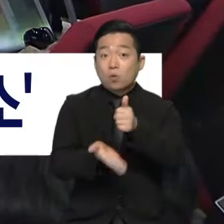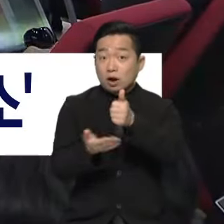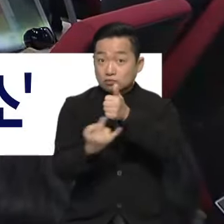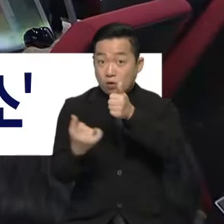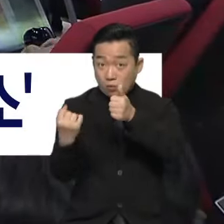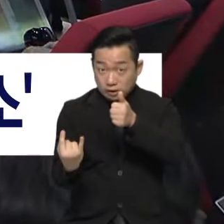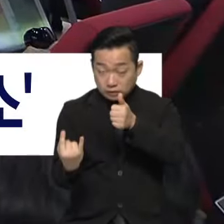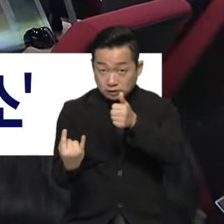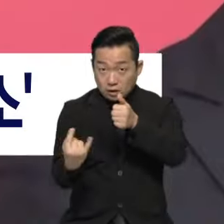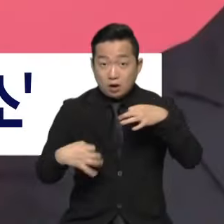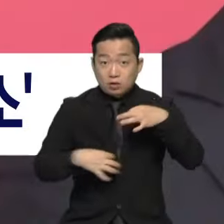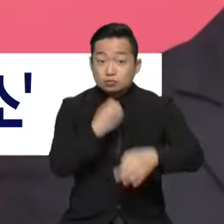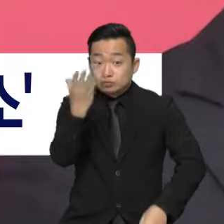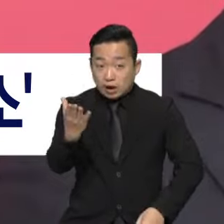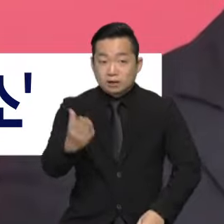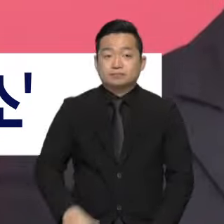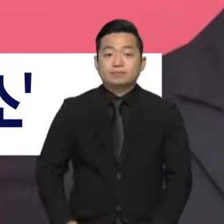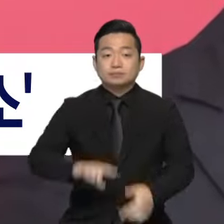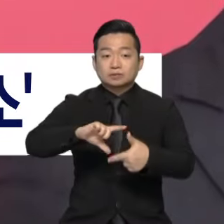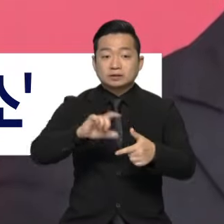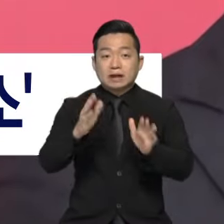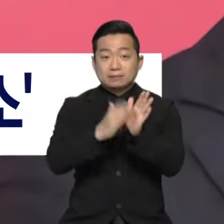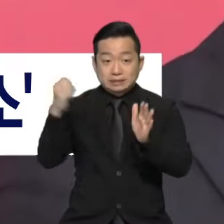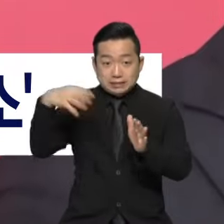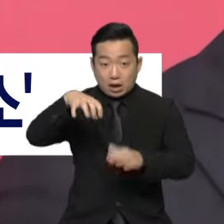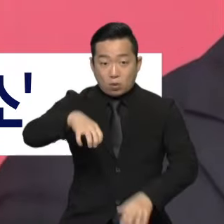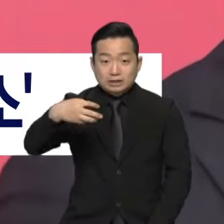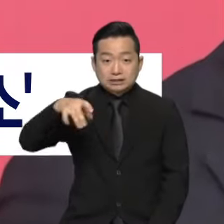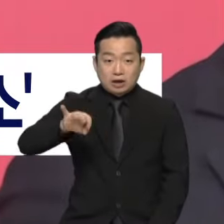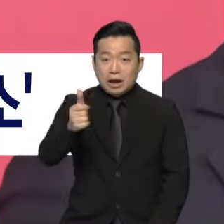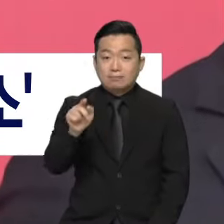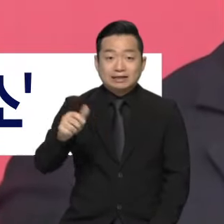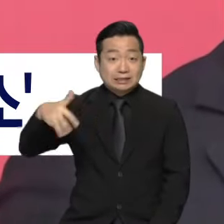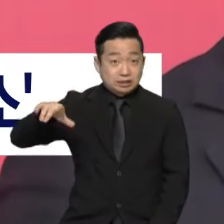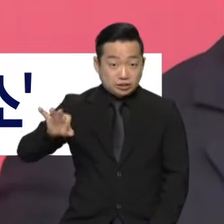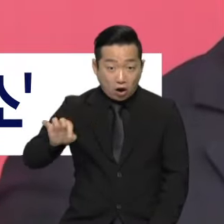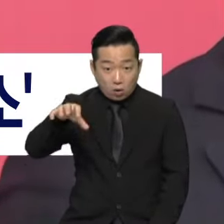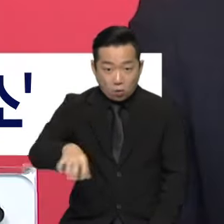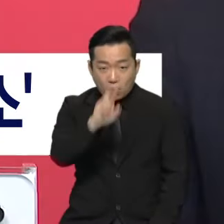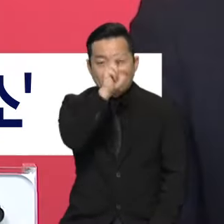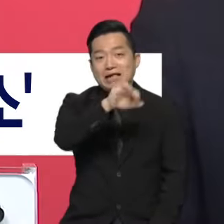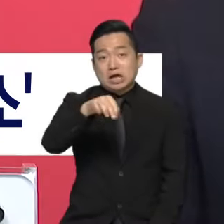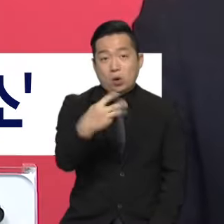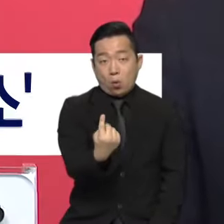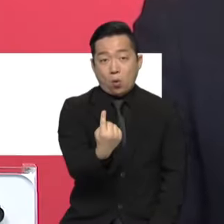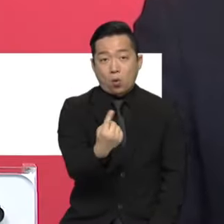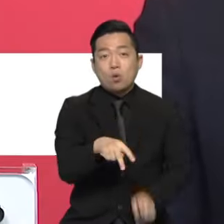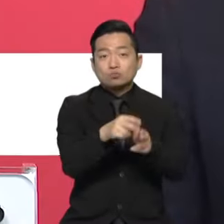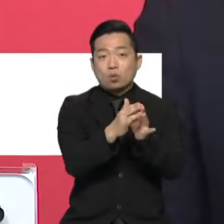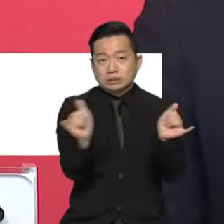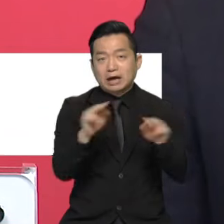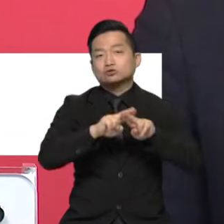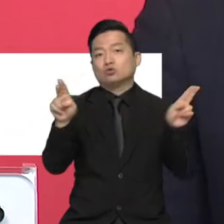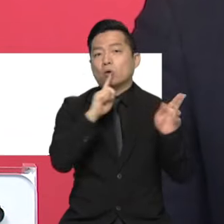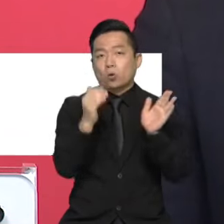혐의로 고발된 경남 밀양의령 하만창령 박일호 후보에 대한 공천을 취소했습니다. 도덕성